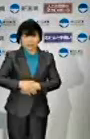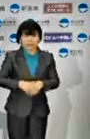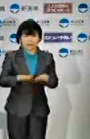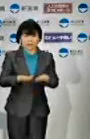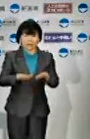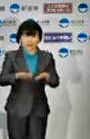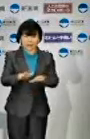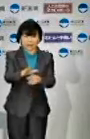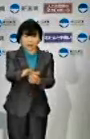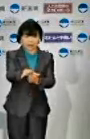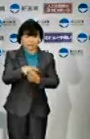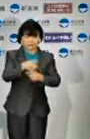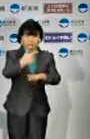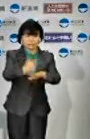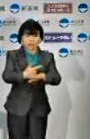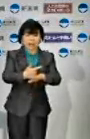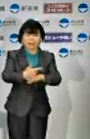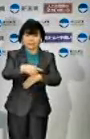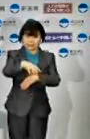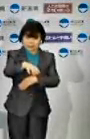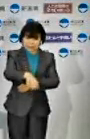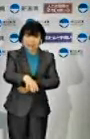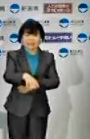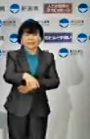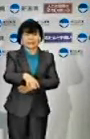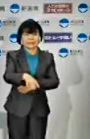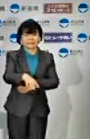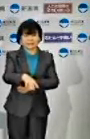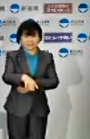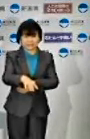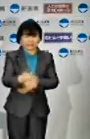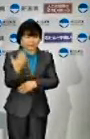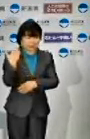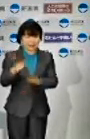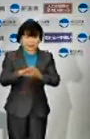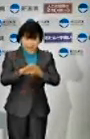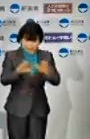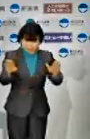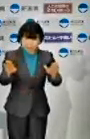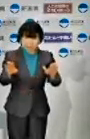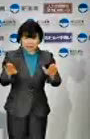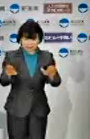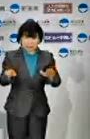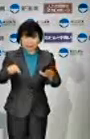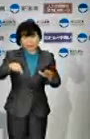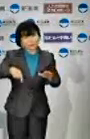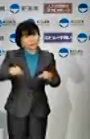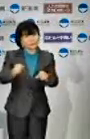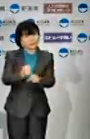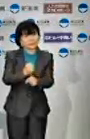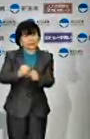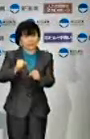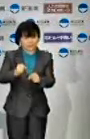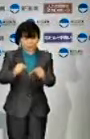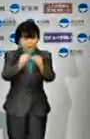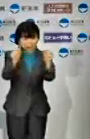回はその村上でですね、すでに始めておりました実証事業の結